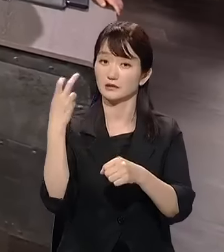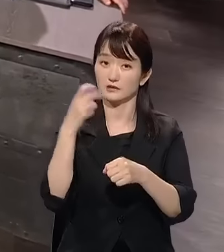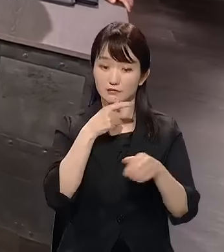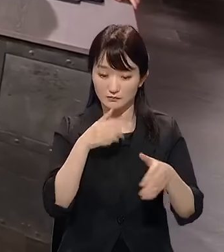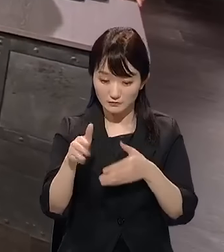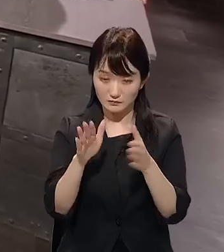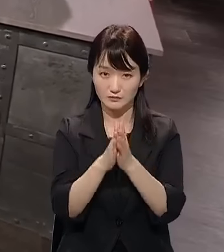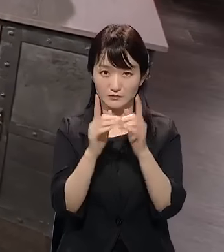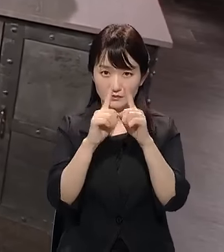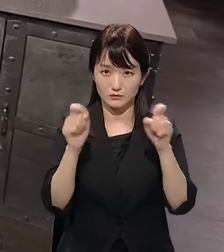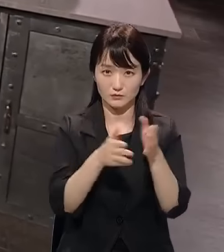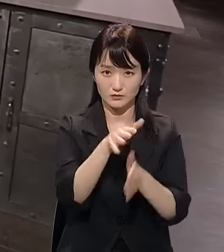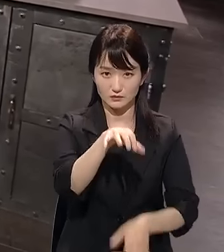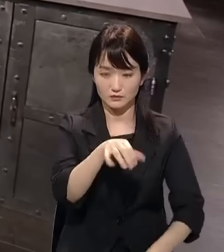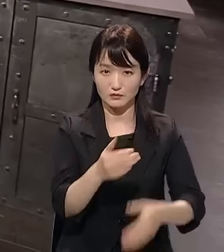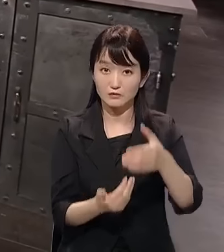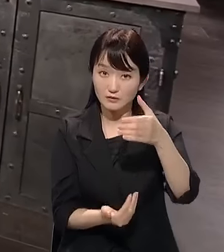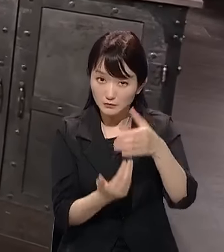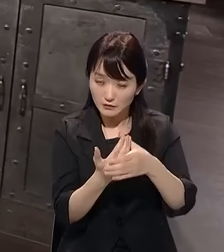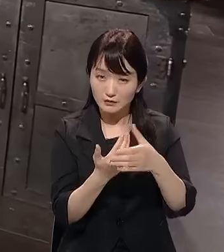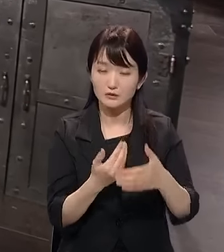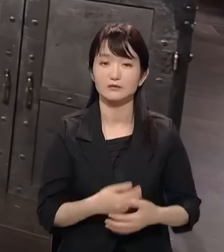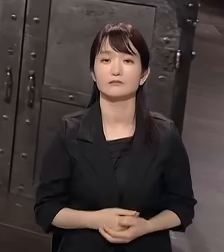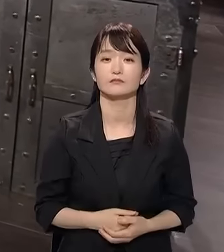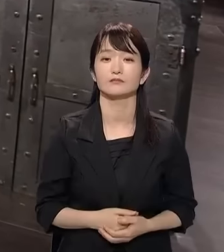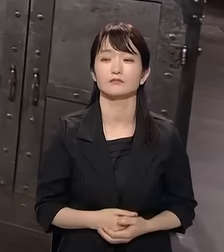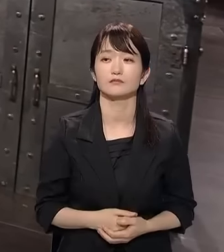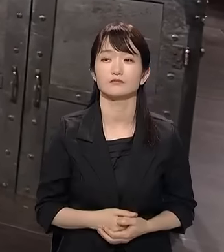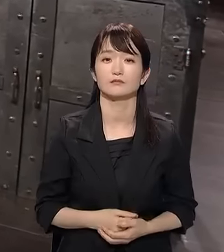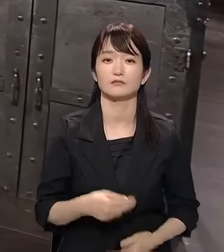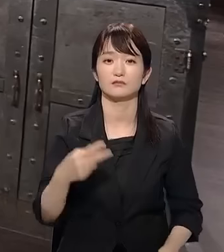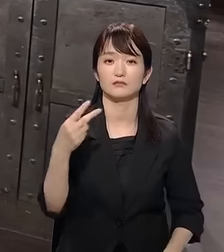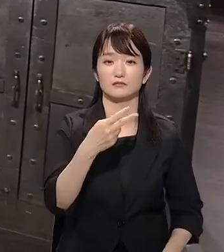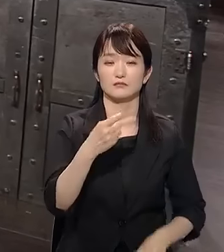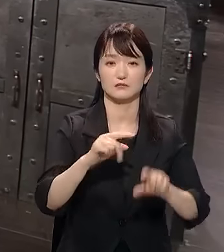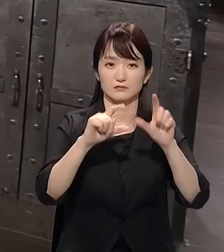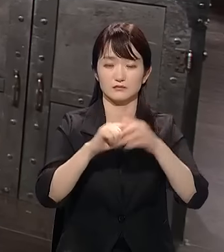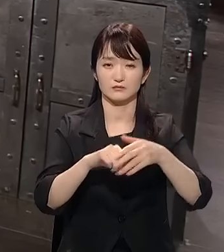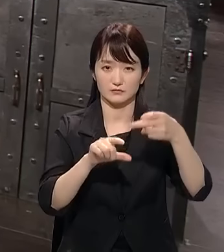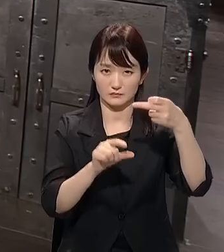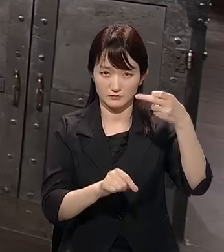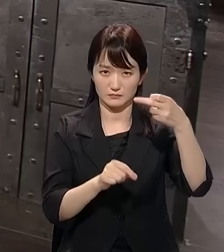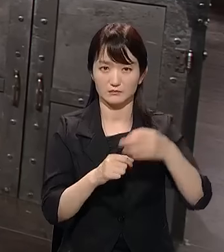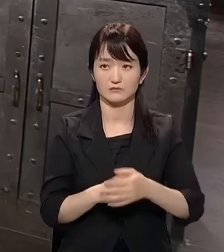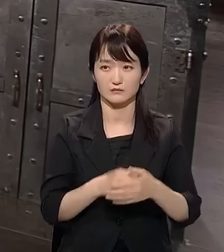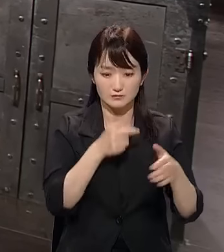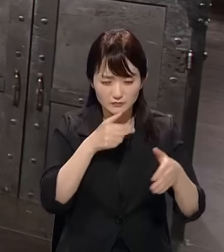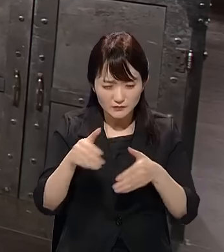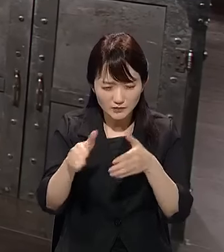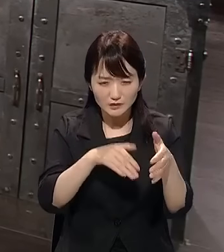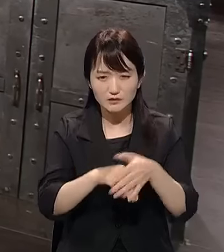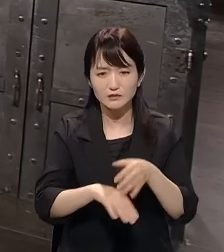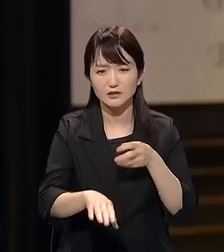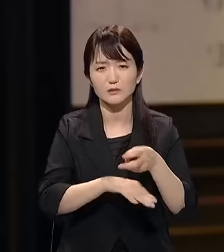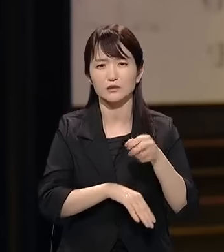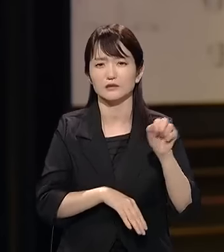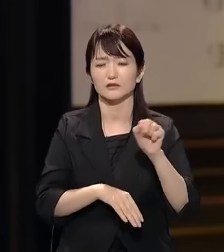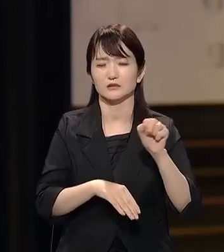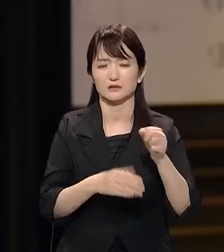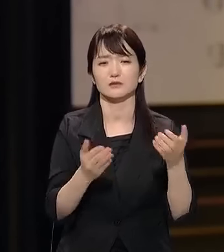경기도 화성시에서 발생한 사건이네요네 그렇습니다 2012년 10월이 경기도 그 버스 기사로 일하고 있는